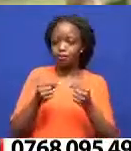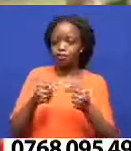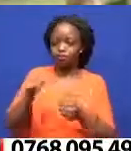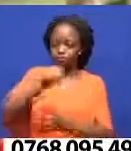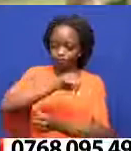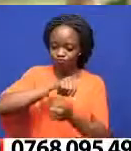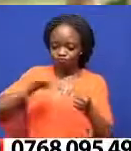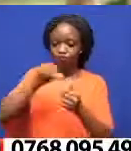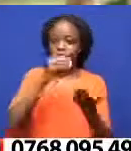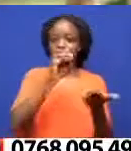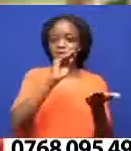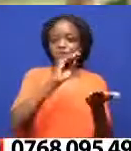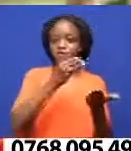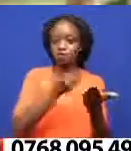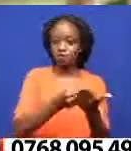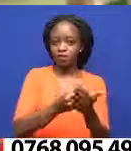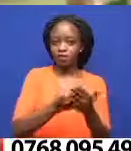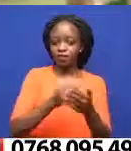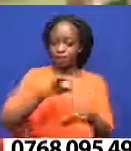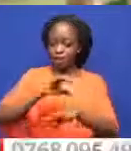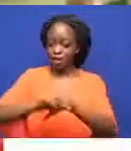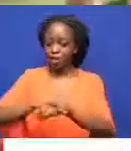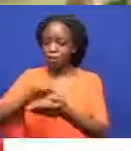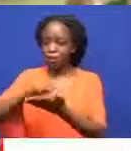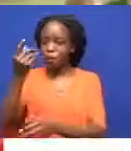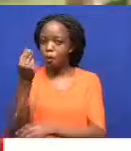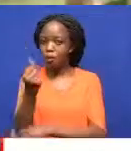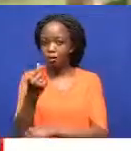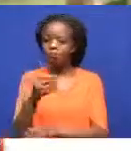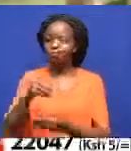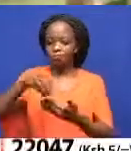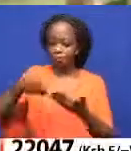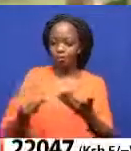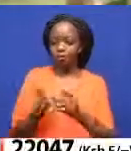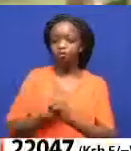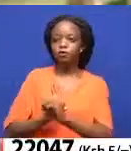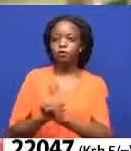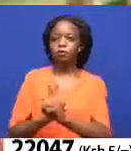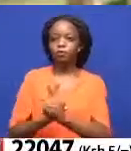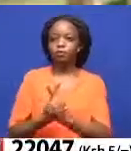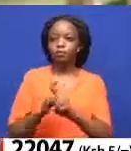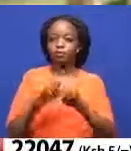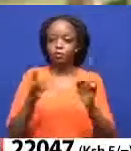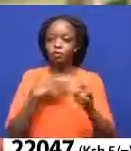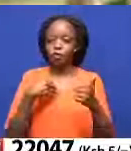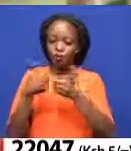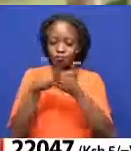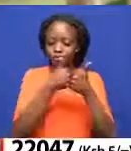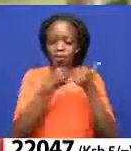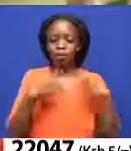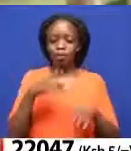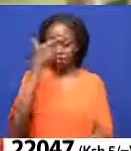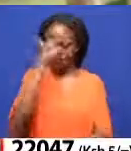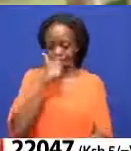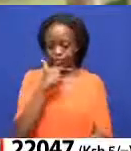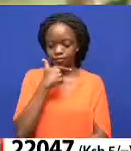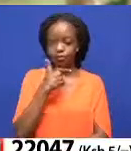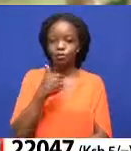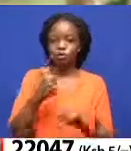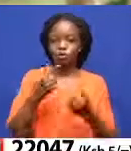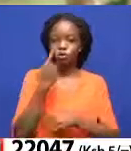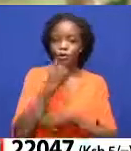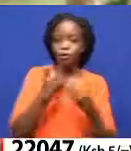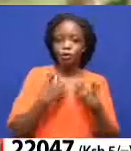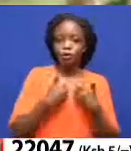So immediately we get more money, then again we issue more checks. But then I want to challenge the people of Thika. We still have got